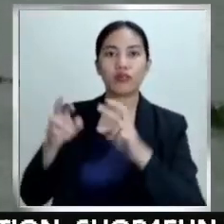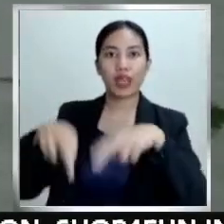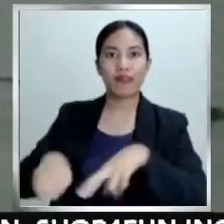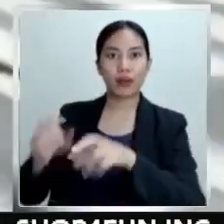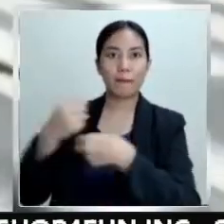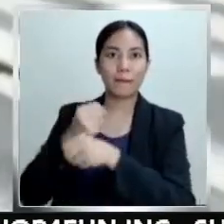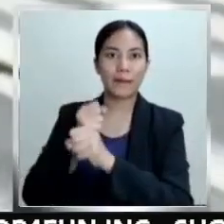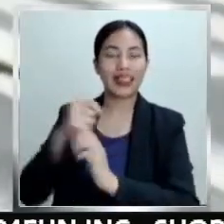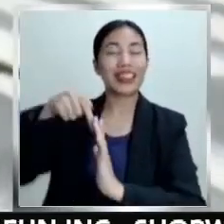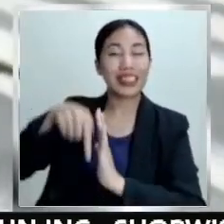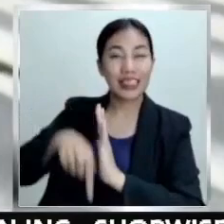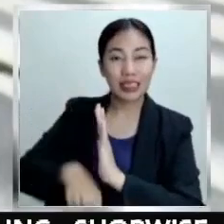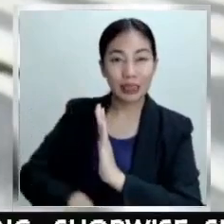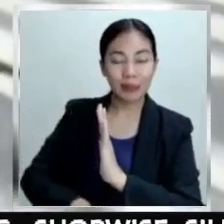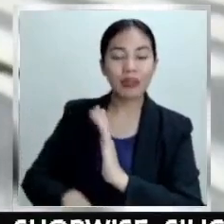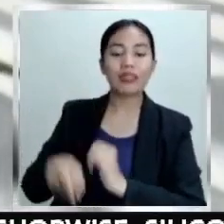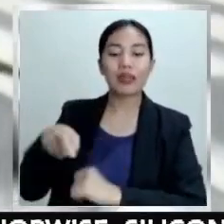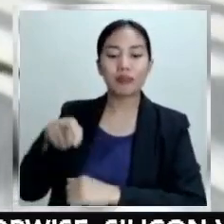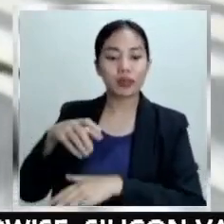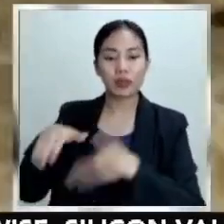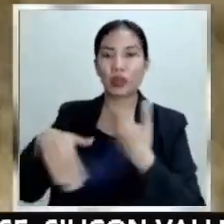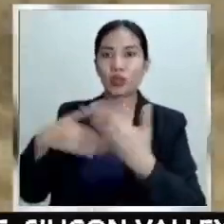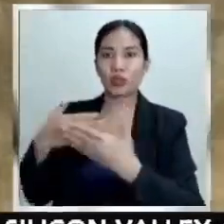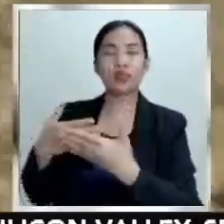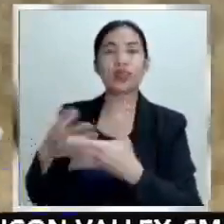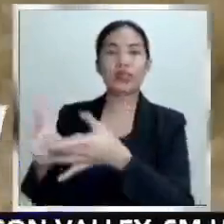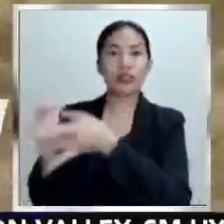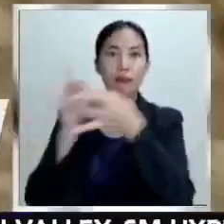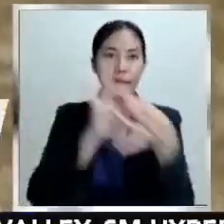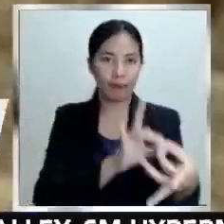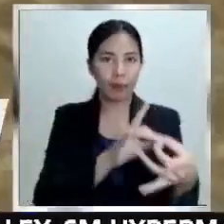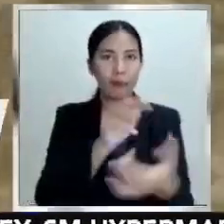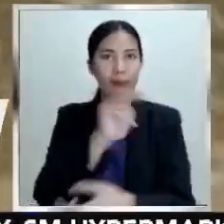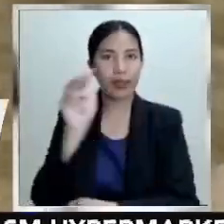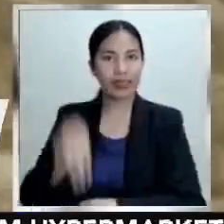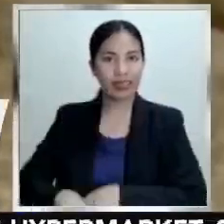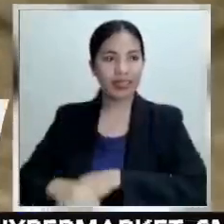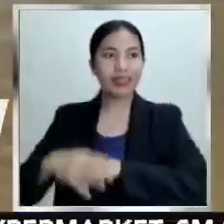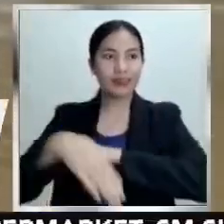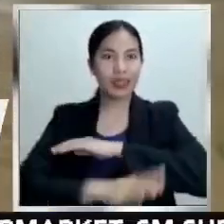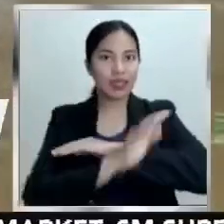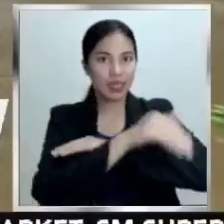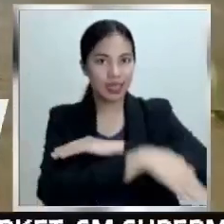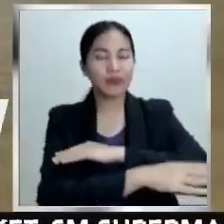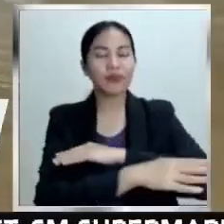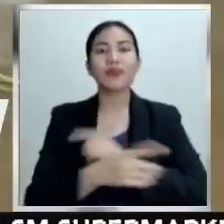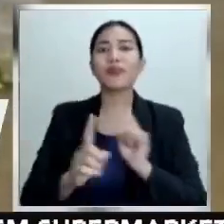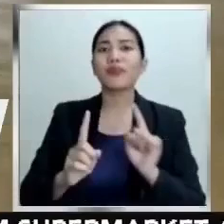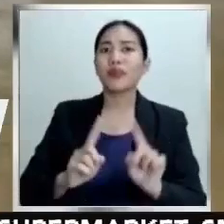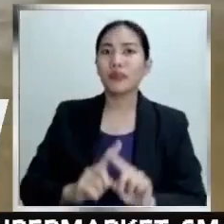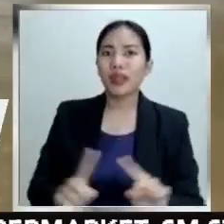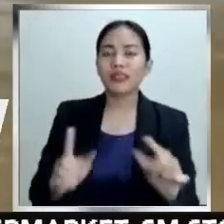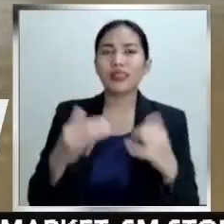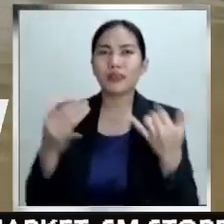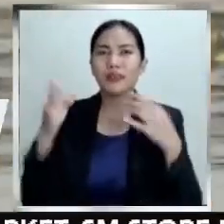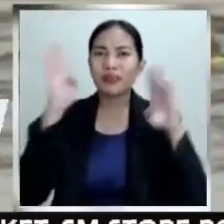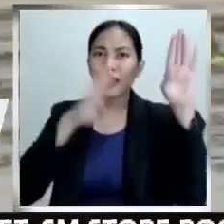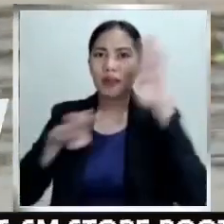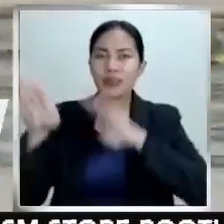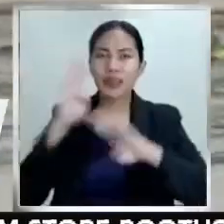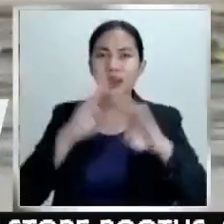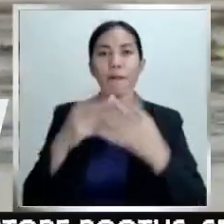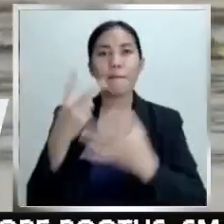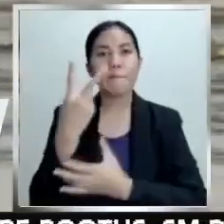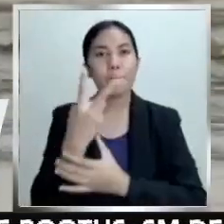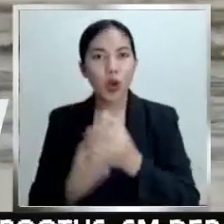Bay Area, babalik at babalik ang tubig. Pero ang problema ngayon, nagsabay ang masamang panahon, pagtaas ng ilog